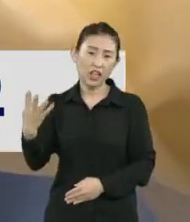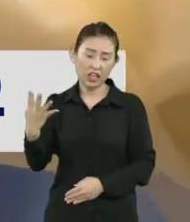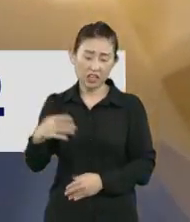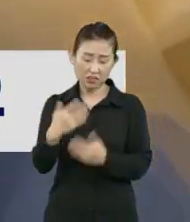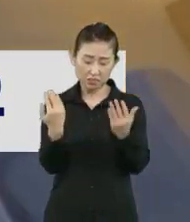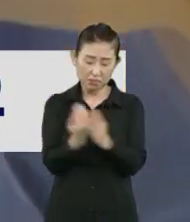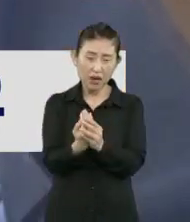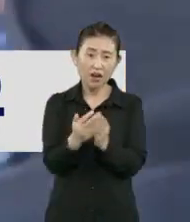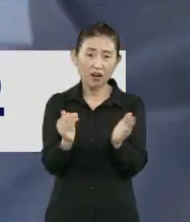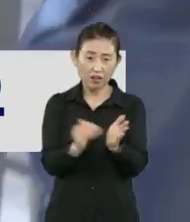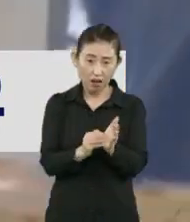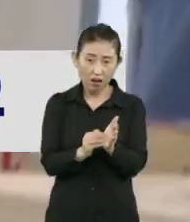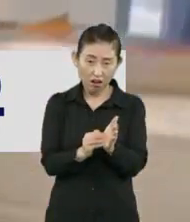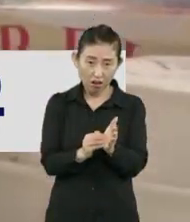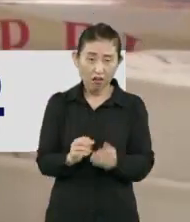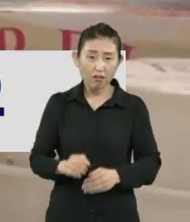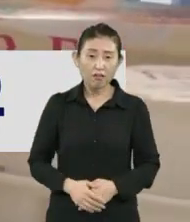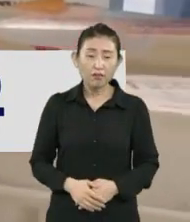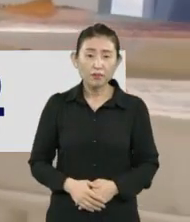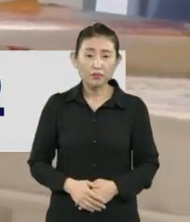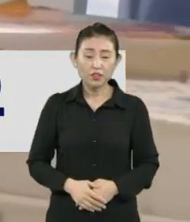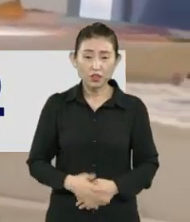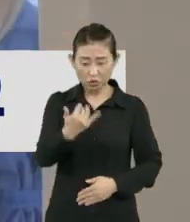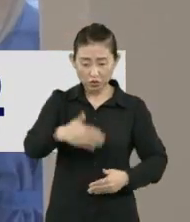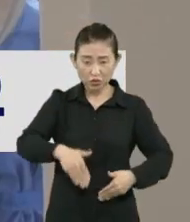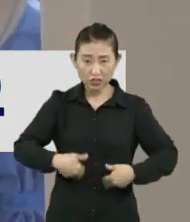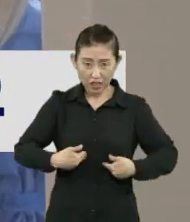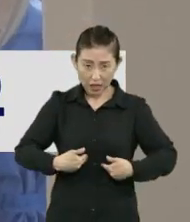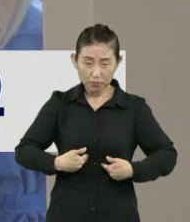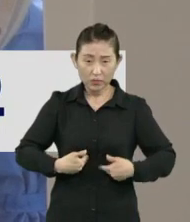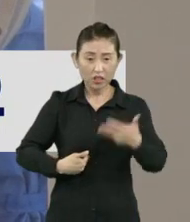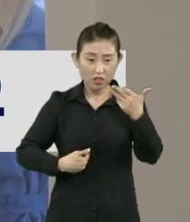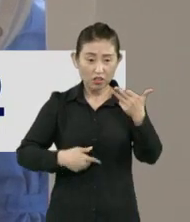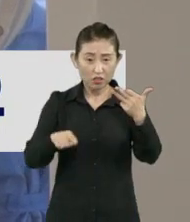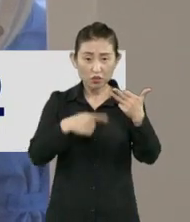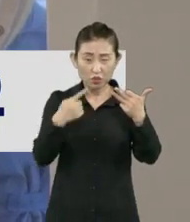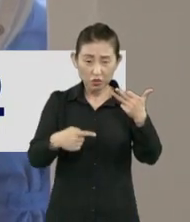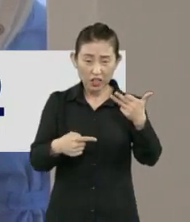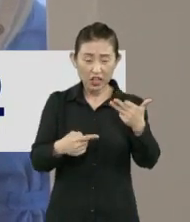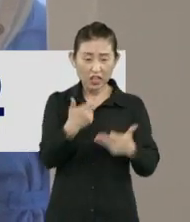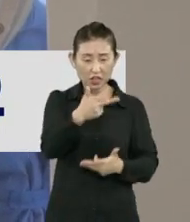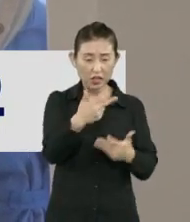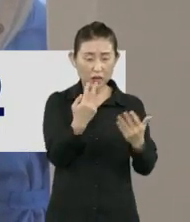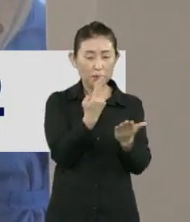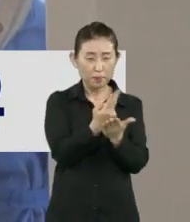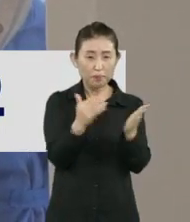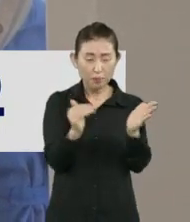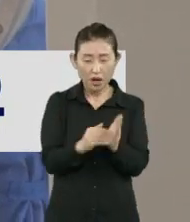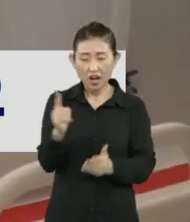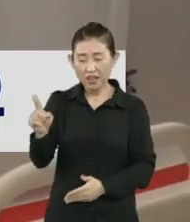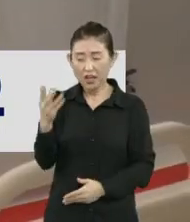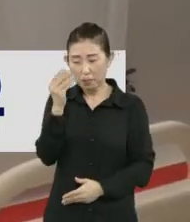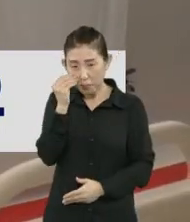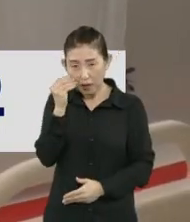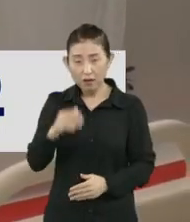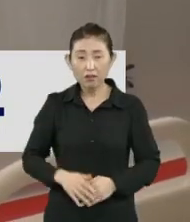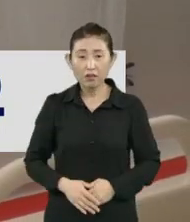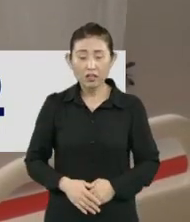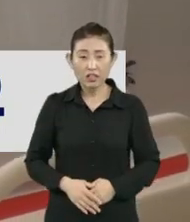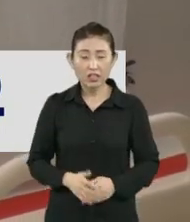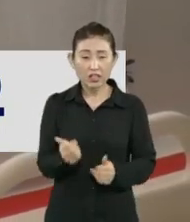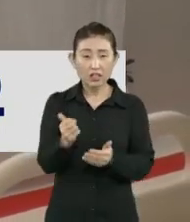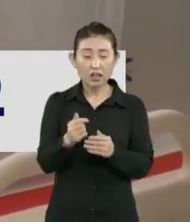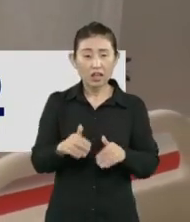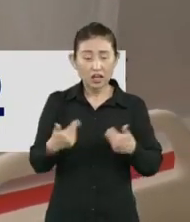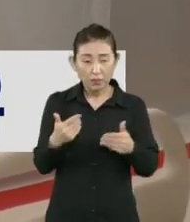사용해 이온 가능한 병상이 없고 충남은 18개 가운데 1개만 비어있는 상태입니다 반면 경증 환자를